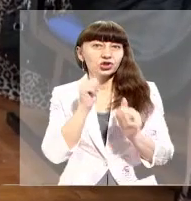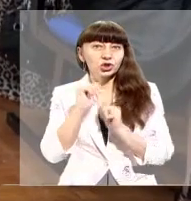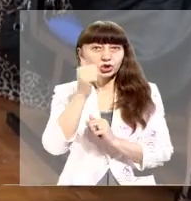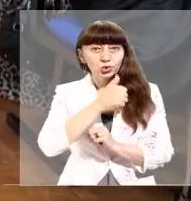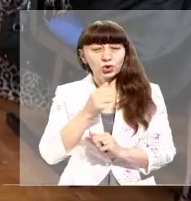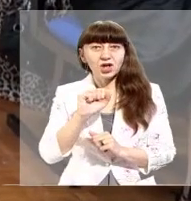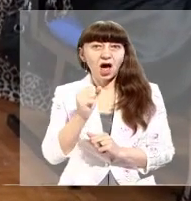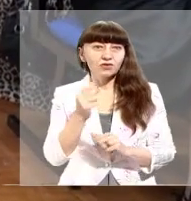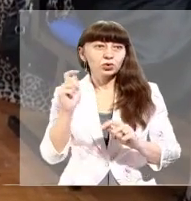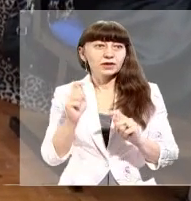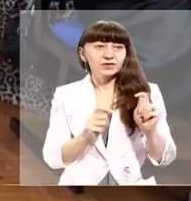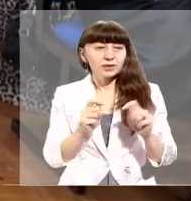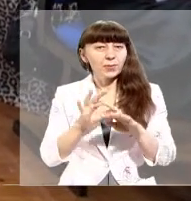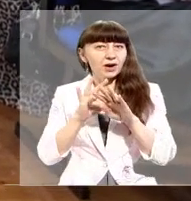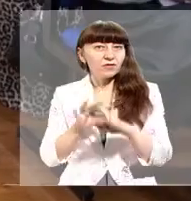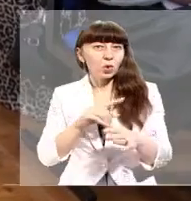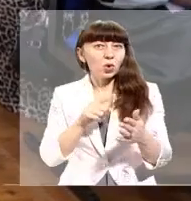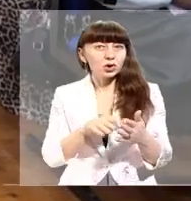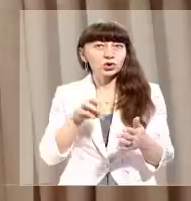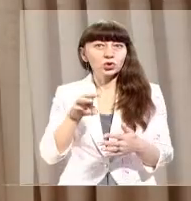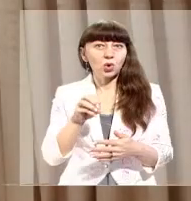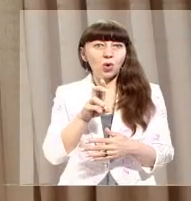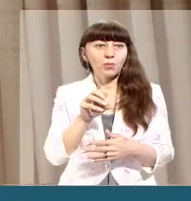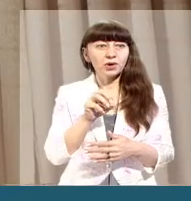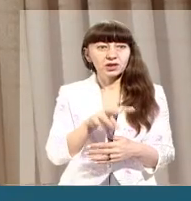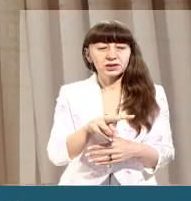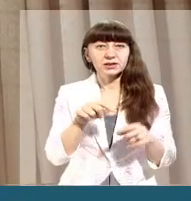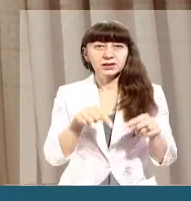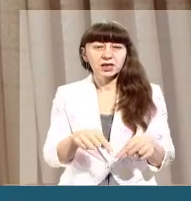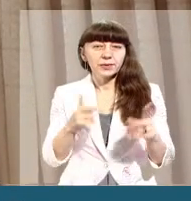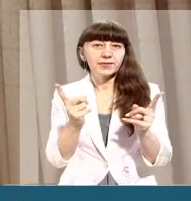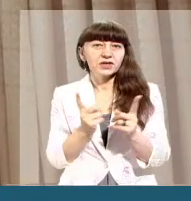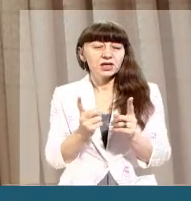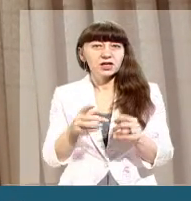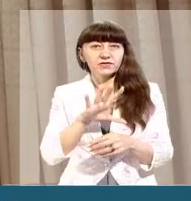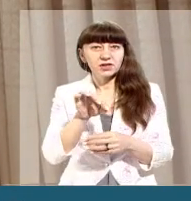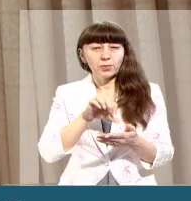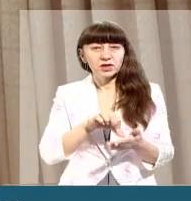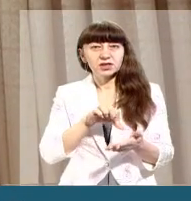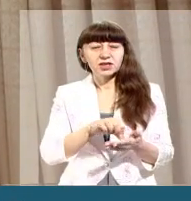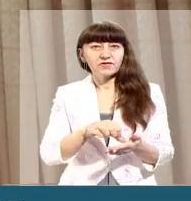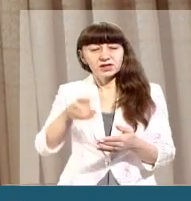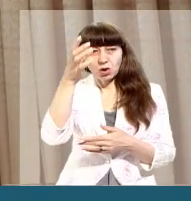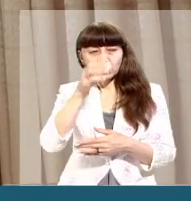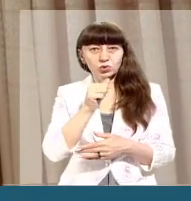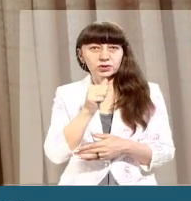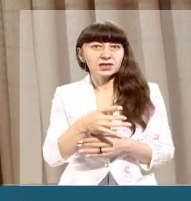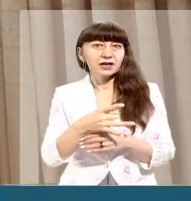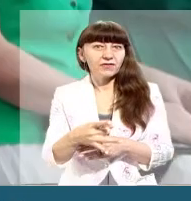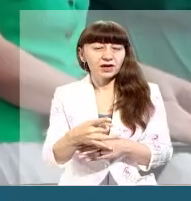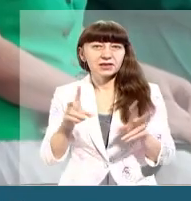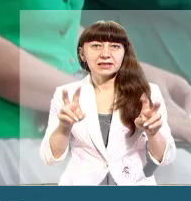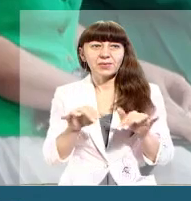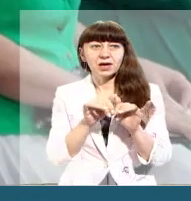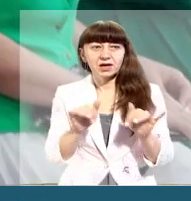Ежегодное августовское совещание проходит в городе Тобыл. Здесь собрались все представители образования Костанайского района. На повестке дня